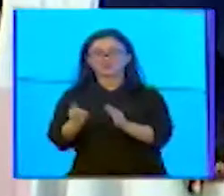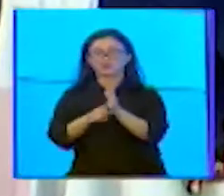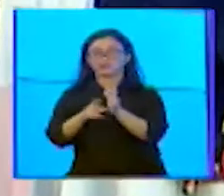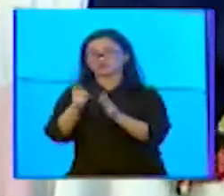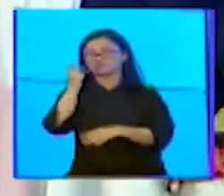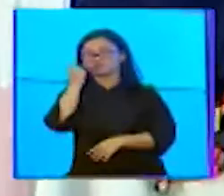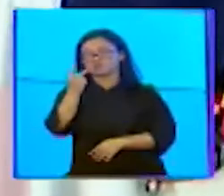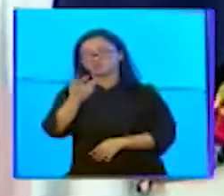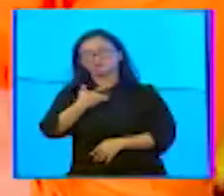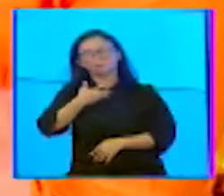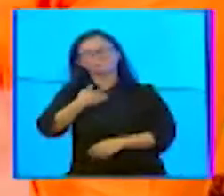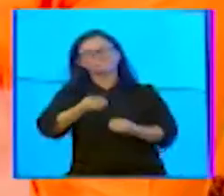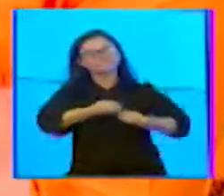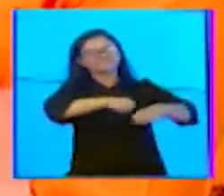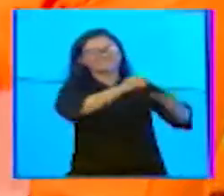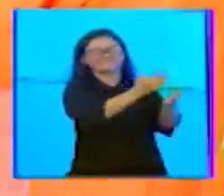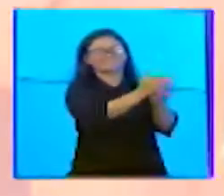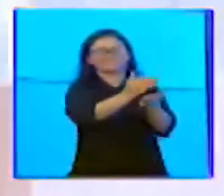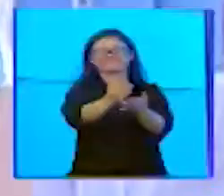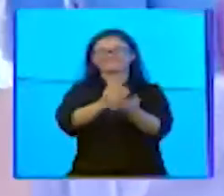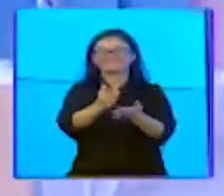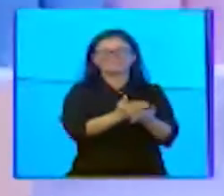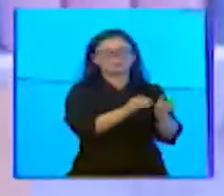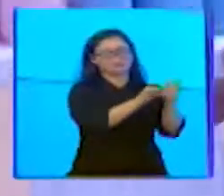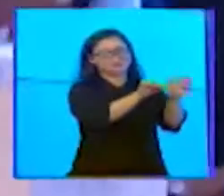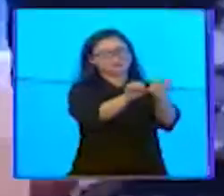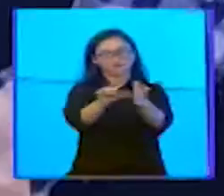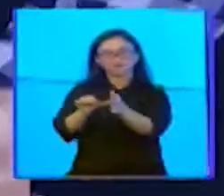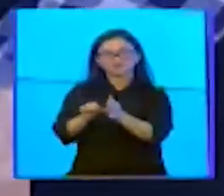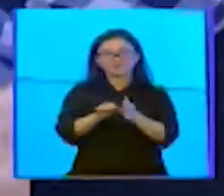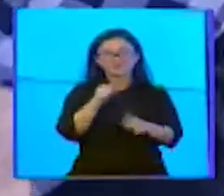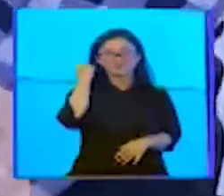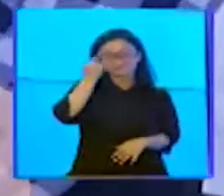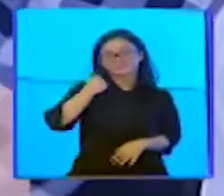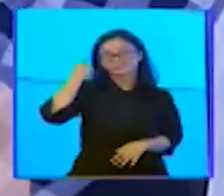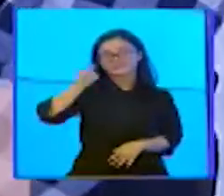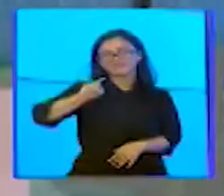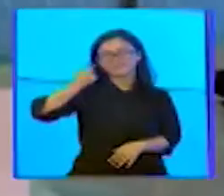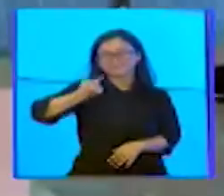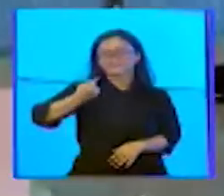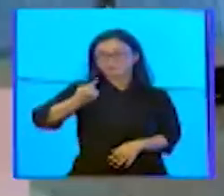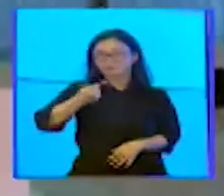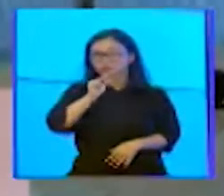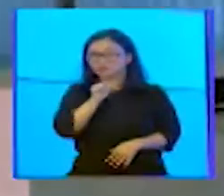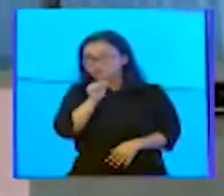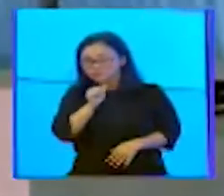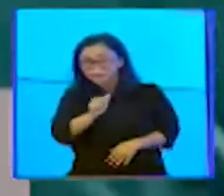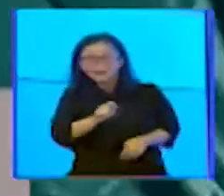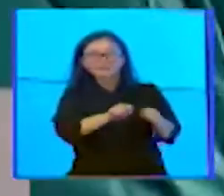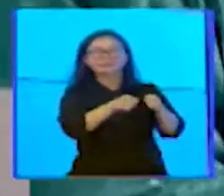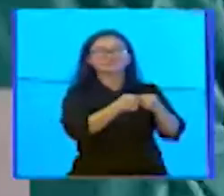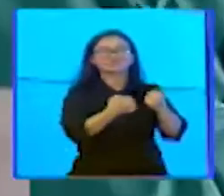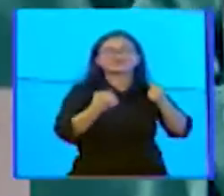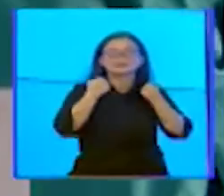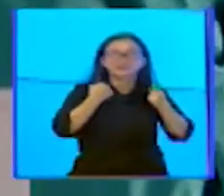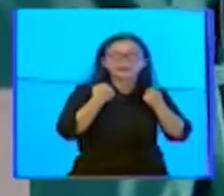Peduli akan terus menebar kebaikan bagi seluruh masyarakat yang terkena dampak pandemi COVID-19, terutama bagi tenaga medis yang tengah berjuang